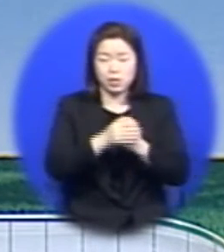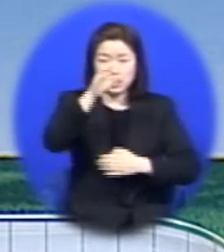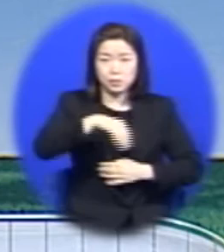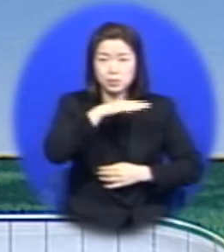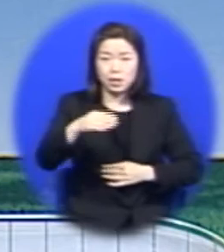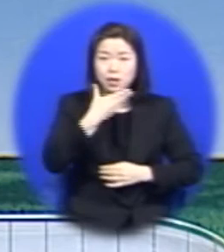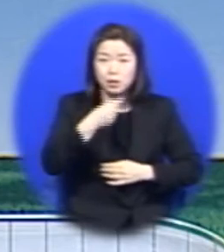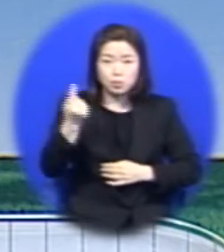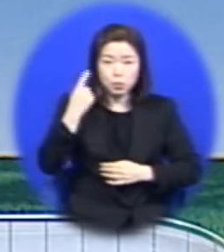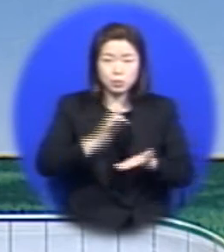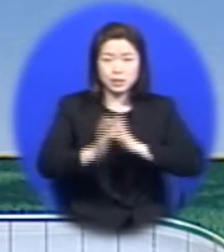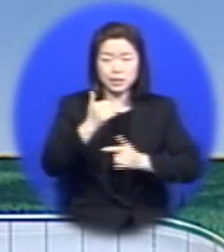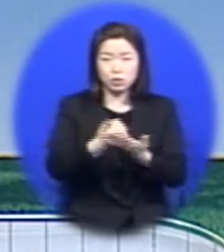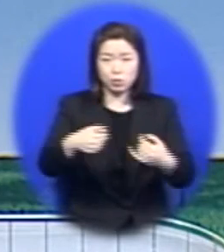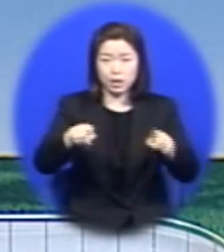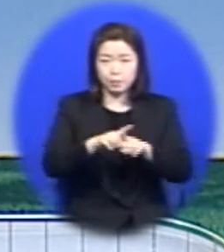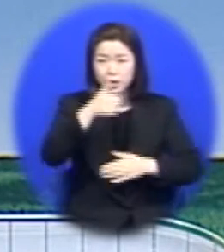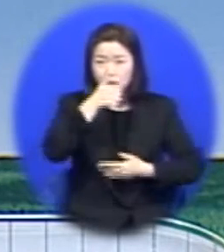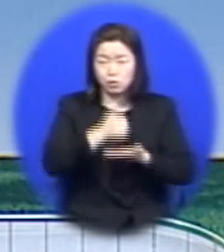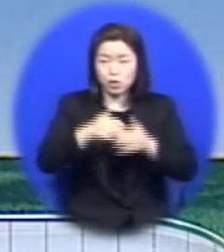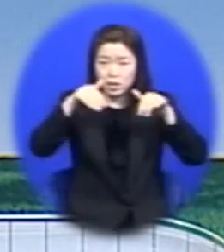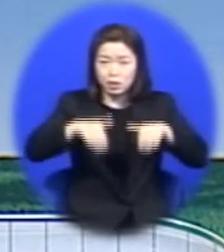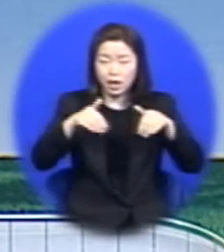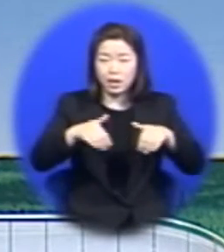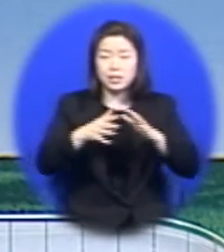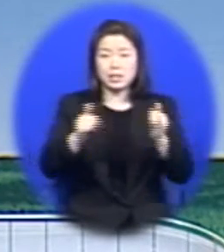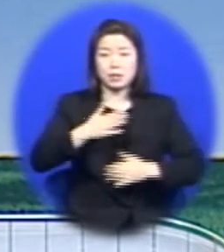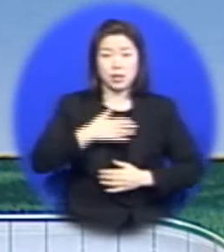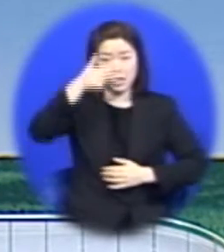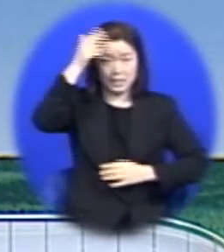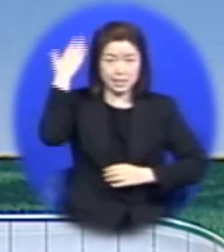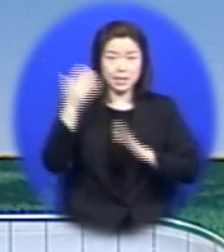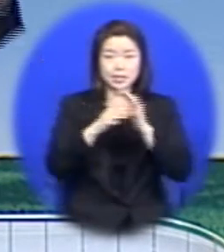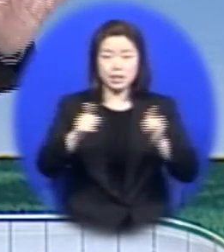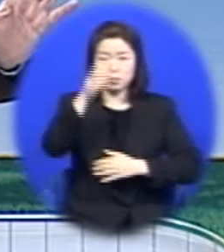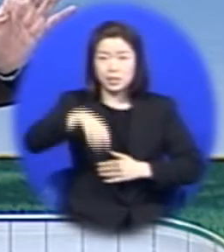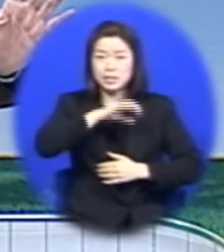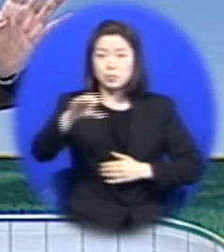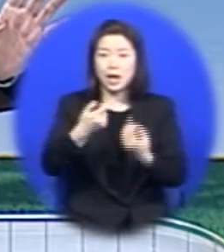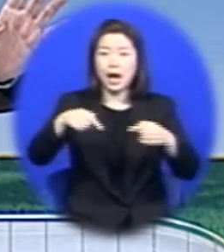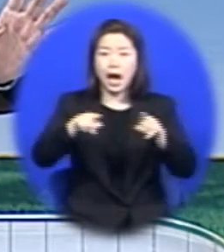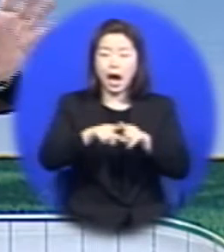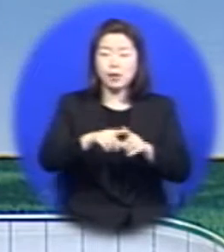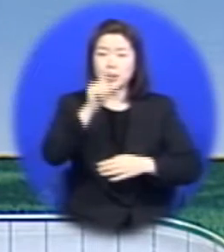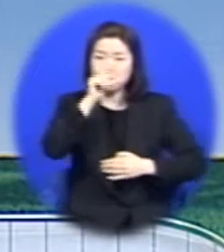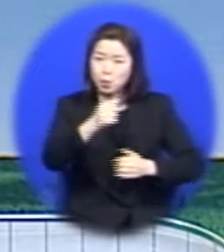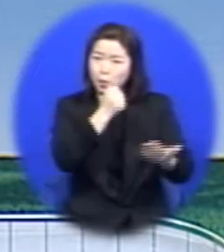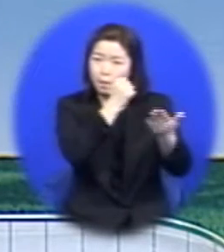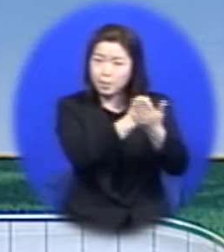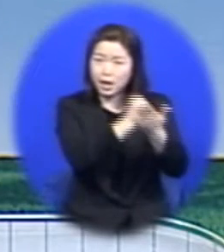예수님과 함께 죄의 종노릇 하던 나의 옛사람이 십자가에서 함께 못 박히고